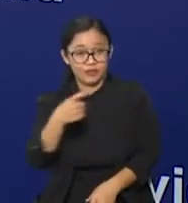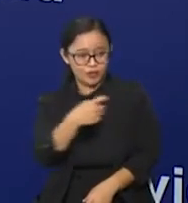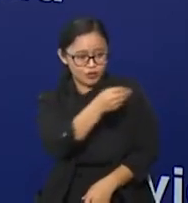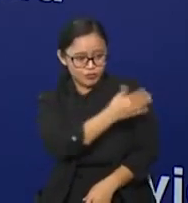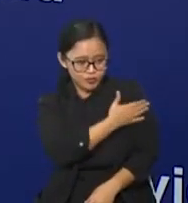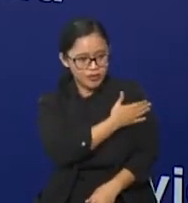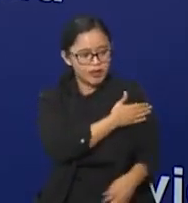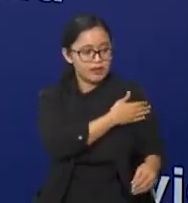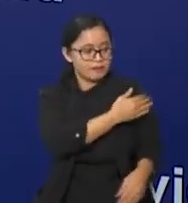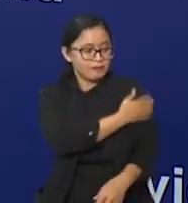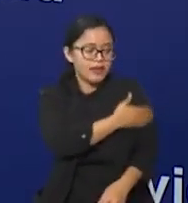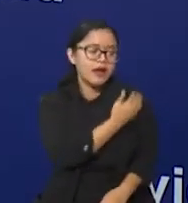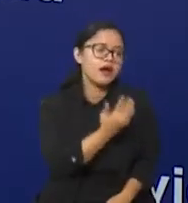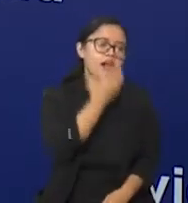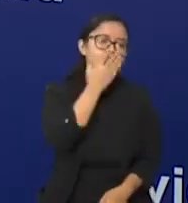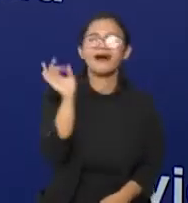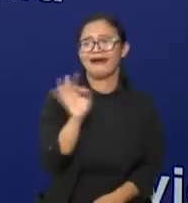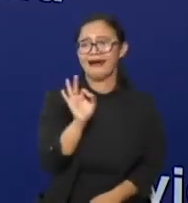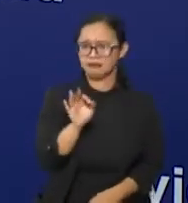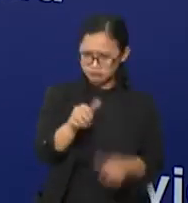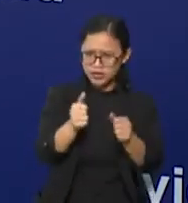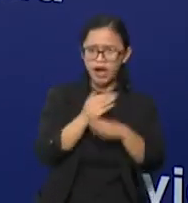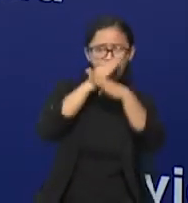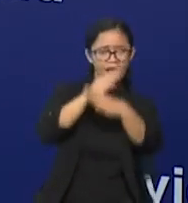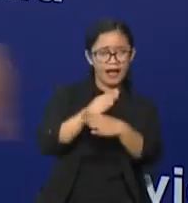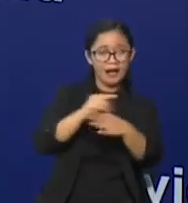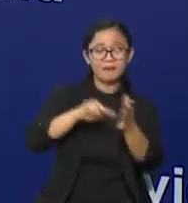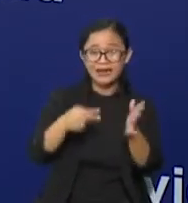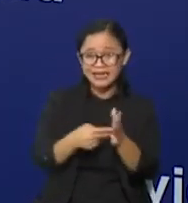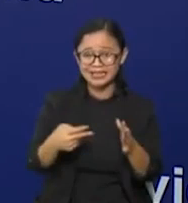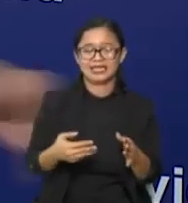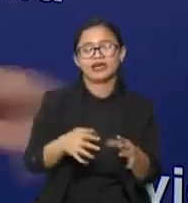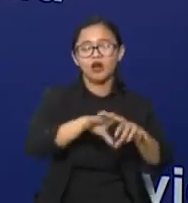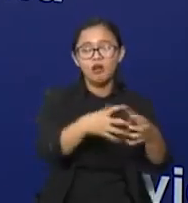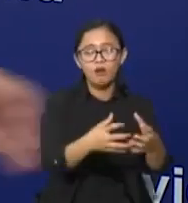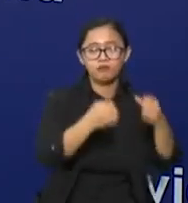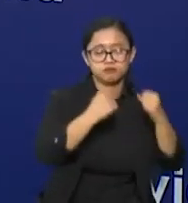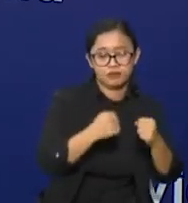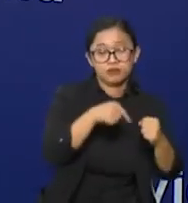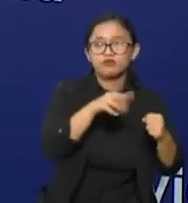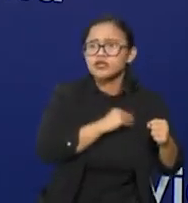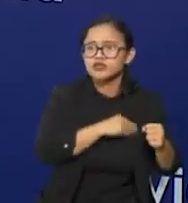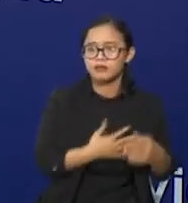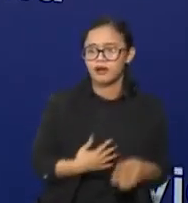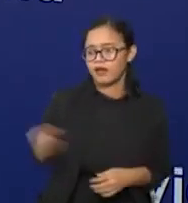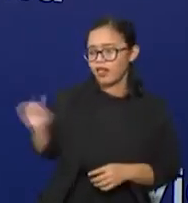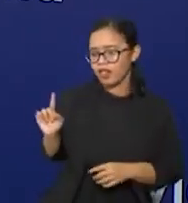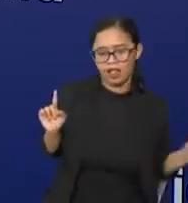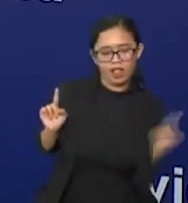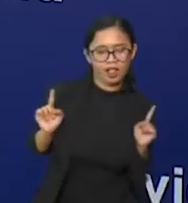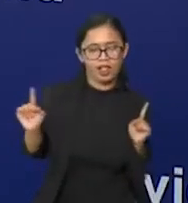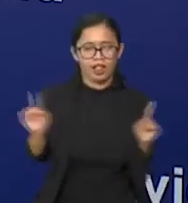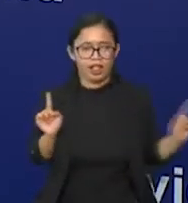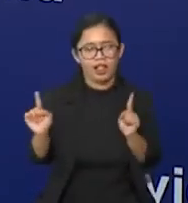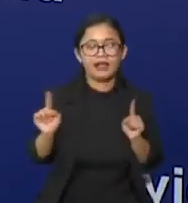ini berarti kan sebenarnya ngga bisa jadi artinya head unit itu kalau kita berdampingan kita senggol-senggolan tapi semuanya